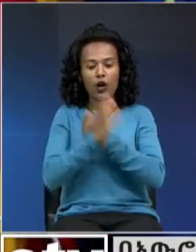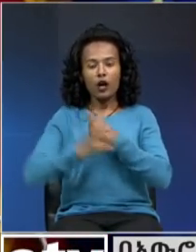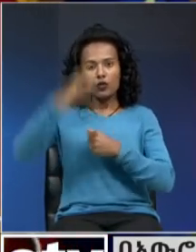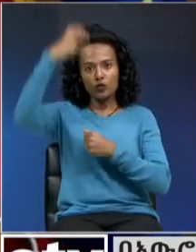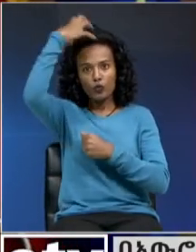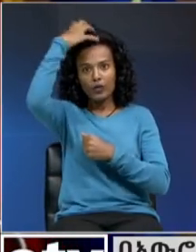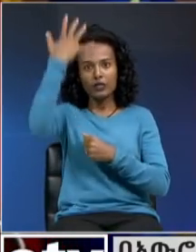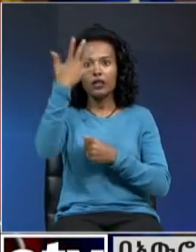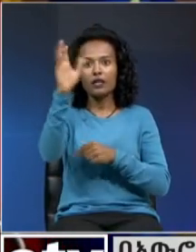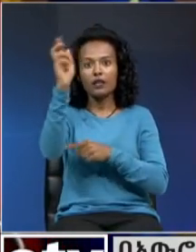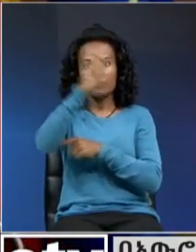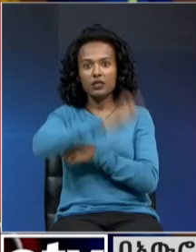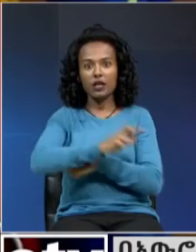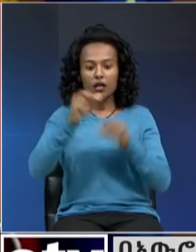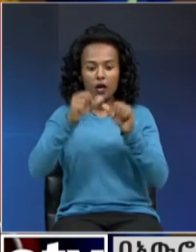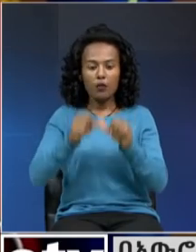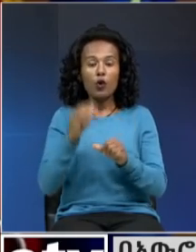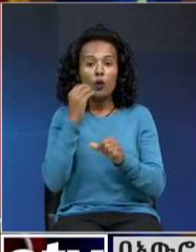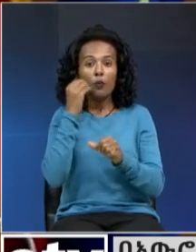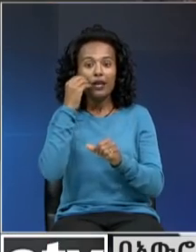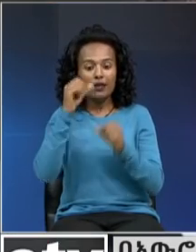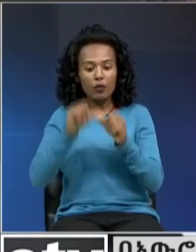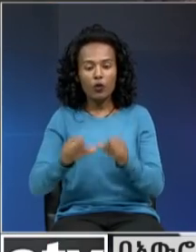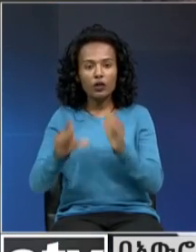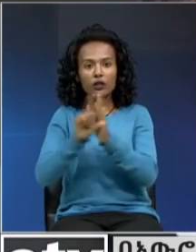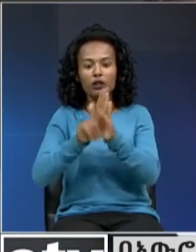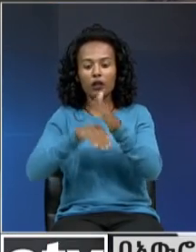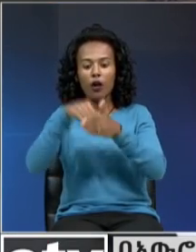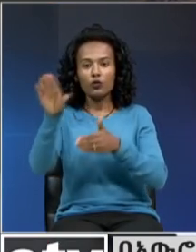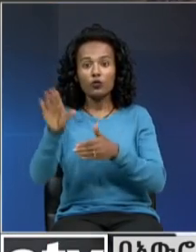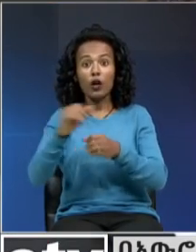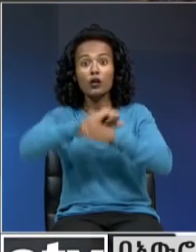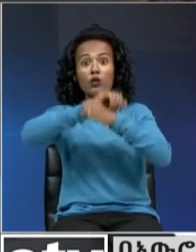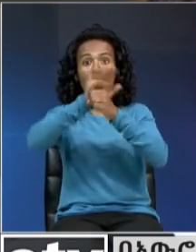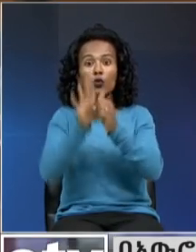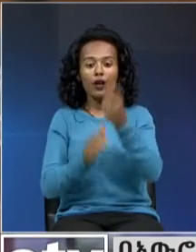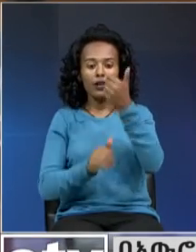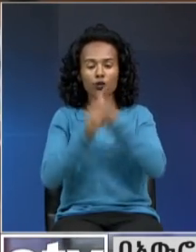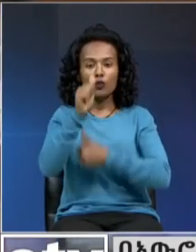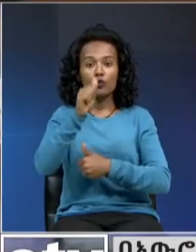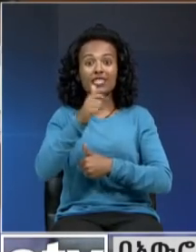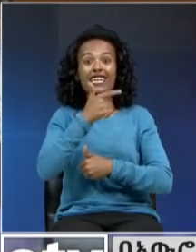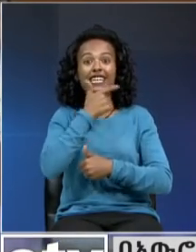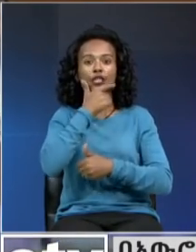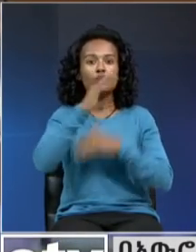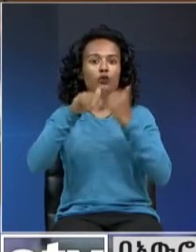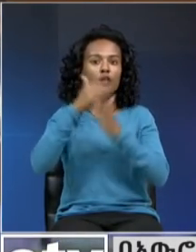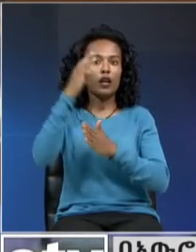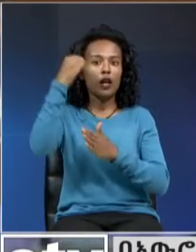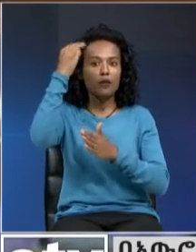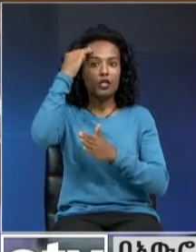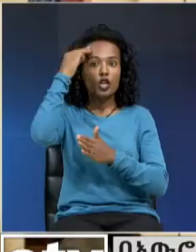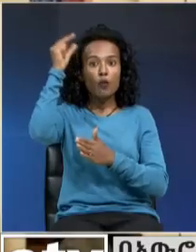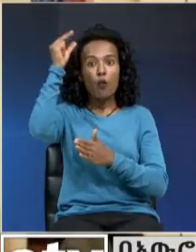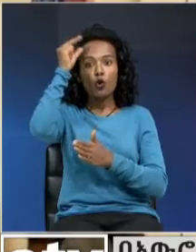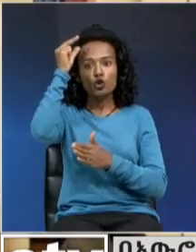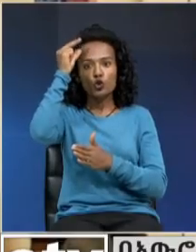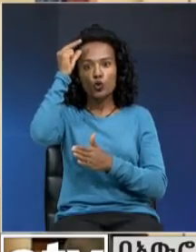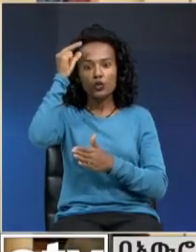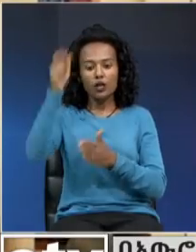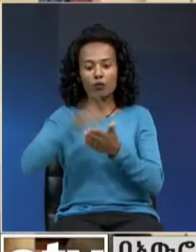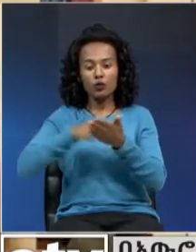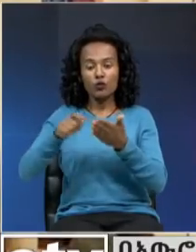መንግስት ለ15 ቀን የሚቆይ በቤት የመቆየት ህግን አውጥተዋል። ኮሮና ቫይረስ የተጠቁት የእንግሊዙ ጠቅላይ ሚኒስትር ቦሪስ ጆንሰን